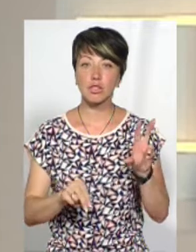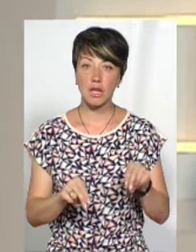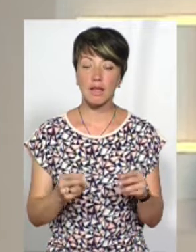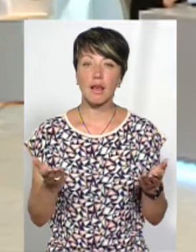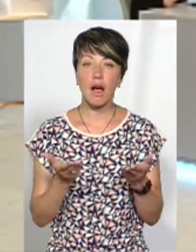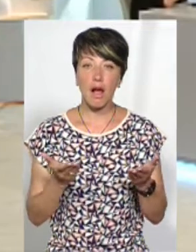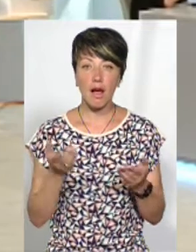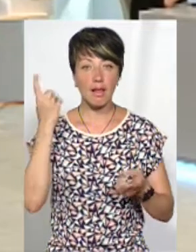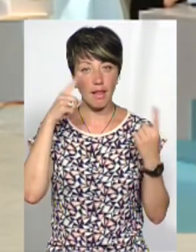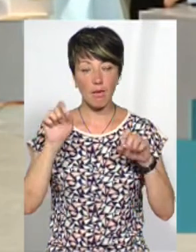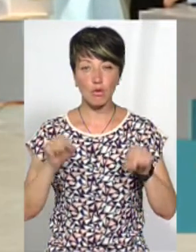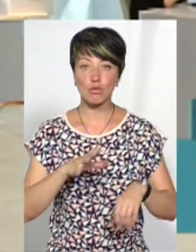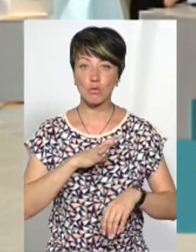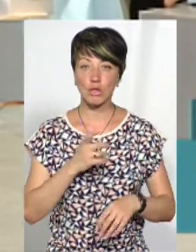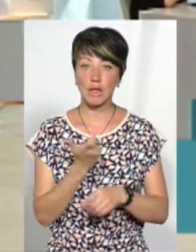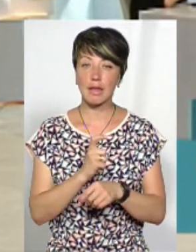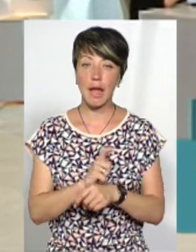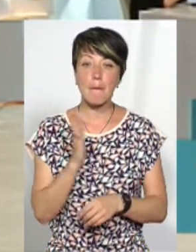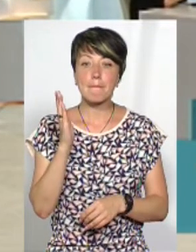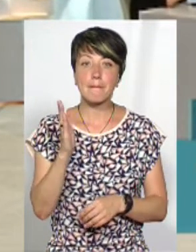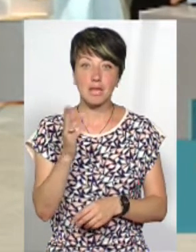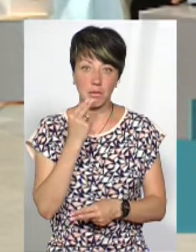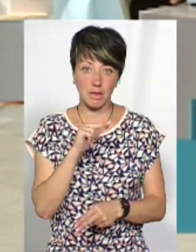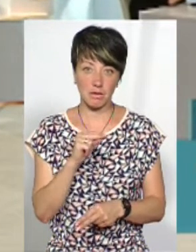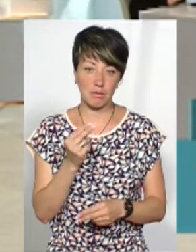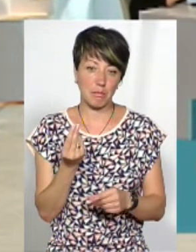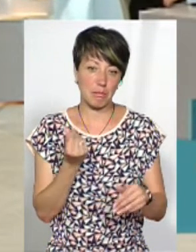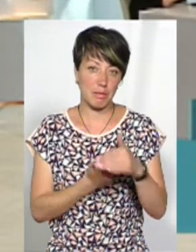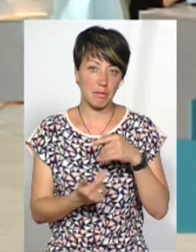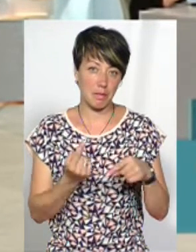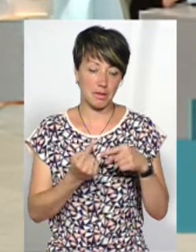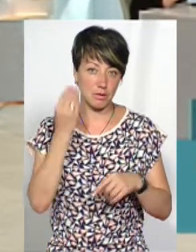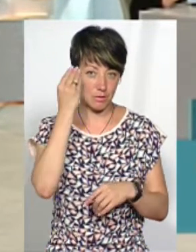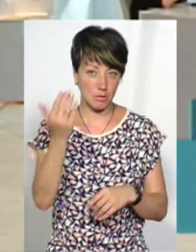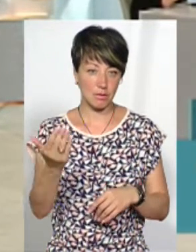рахуєте, яка ідея може бути найперспективнішою з точки зору бізнесу?